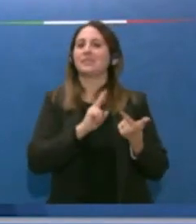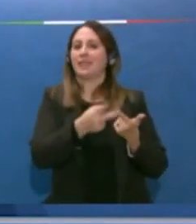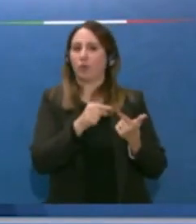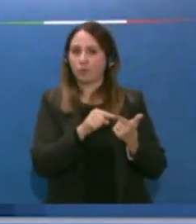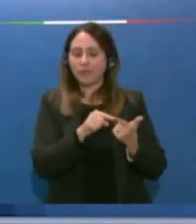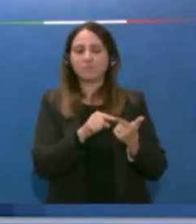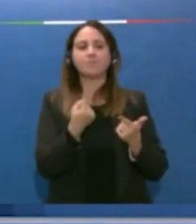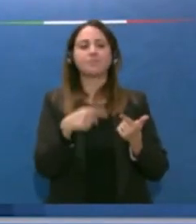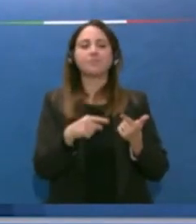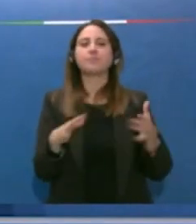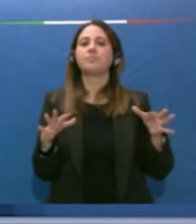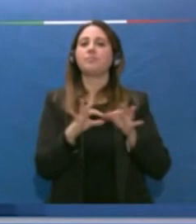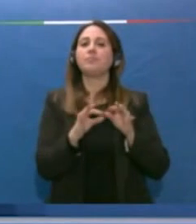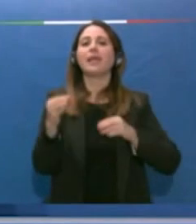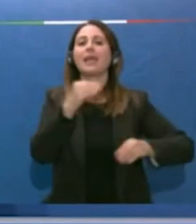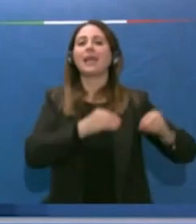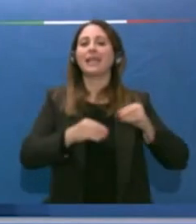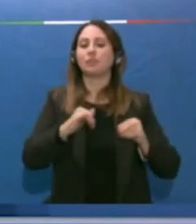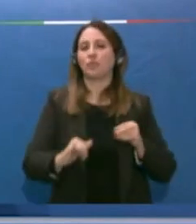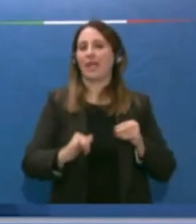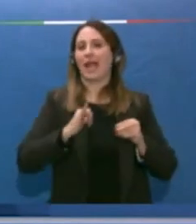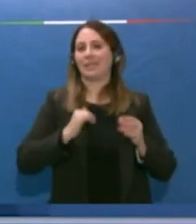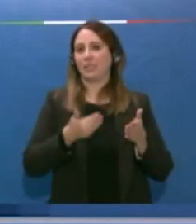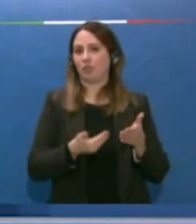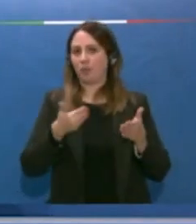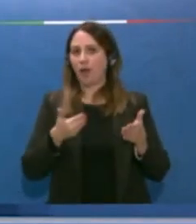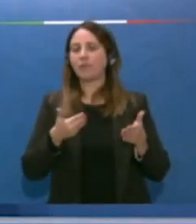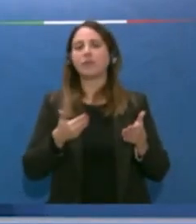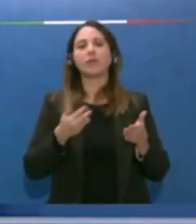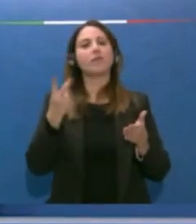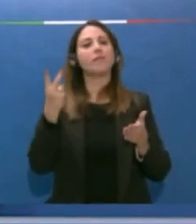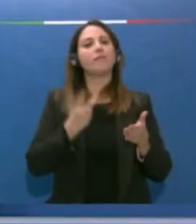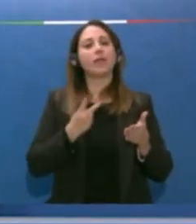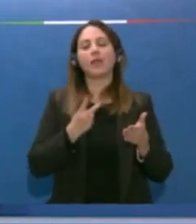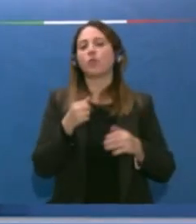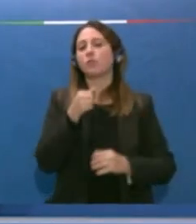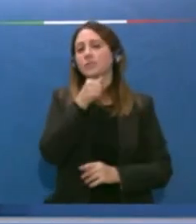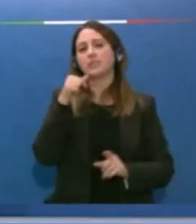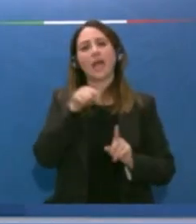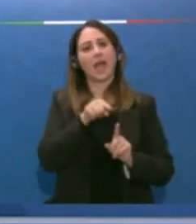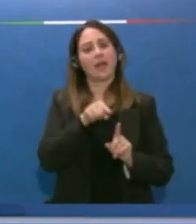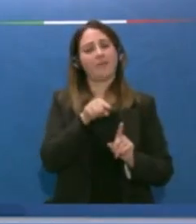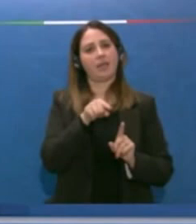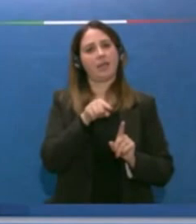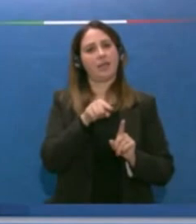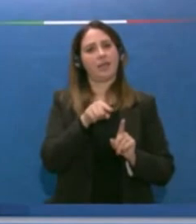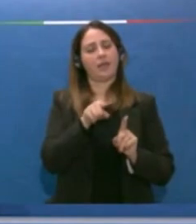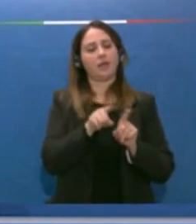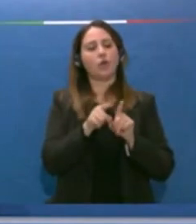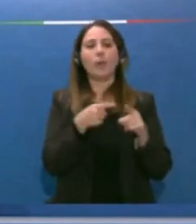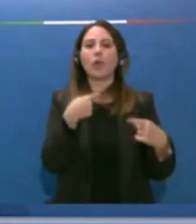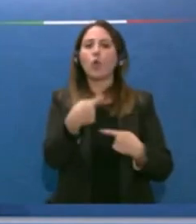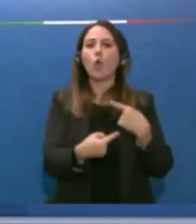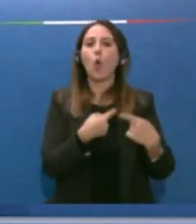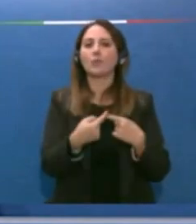ho detto prima che è essenziale per continuare per continuare l'azione intanto la l'azione di contrasto alla pandemia